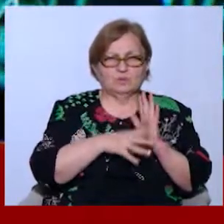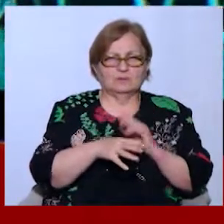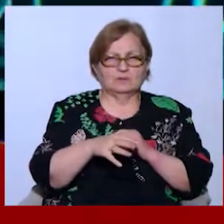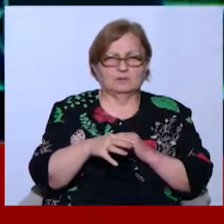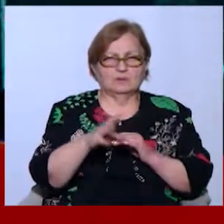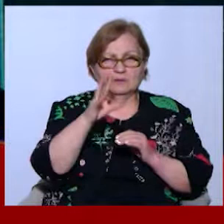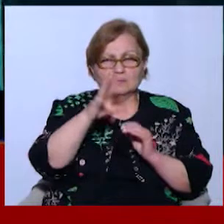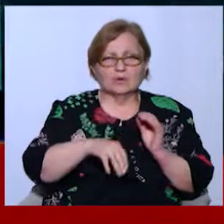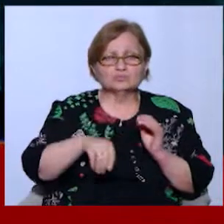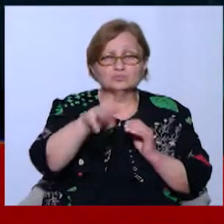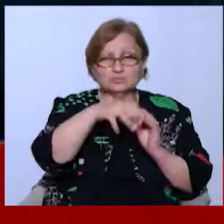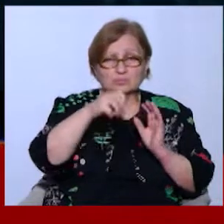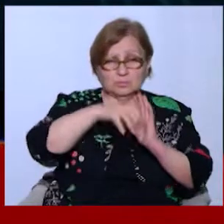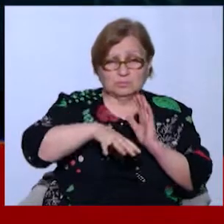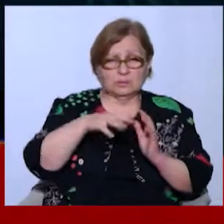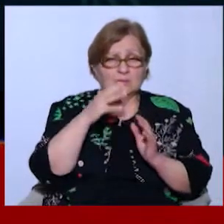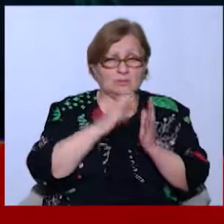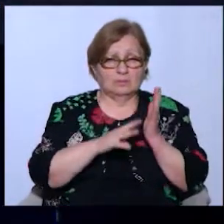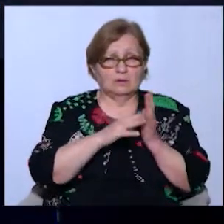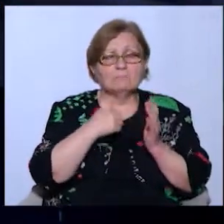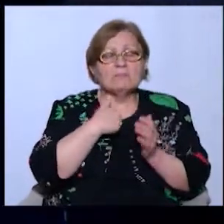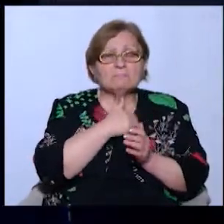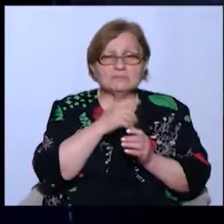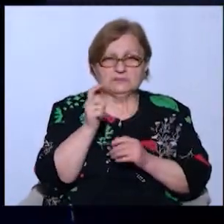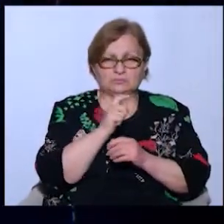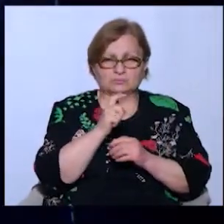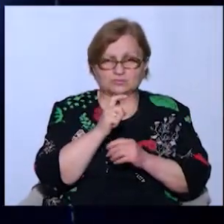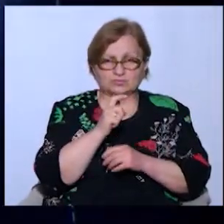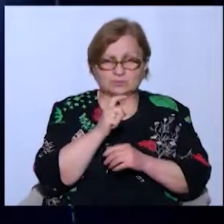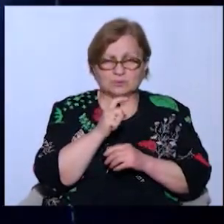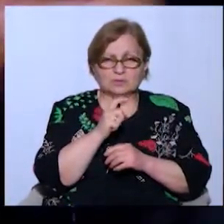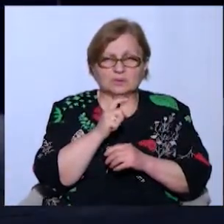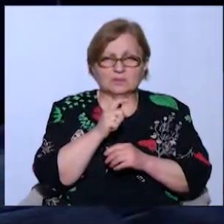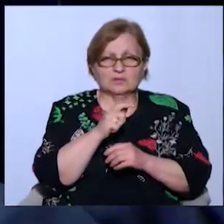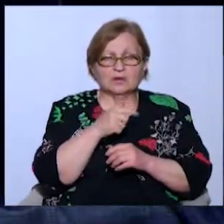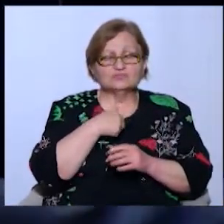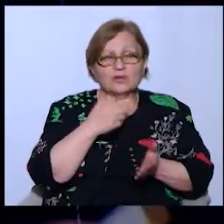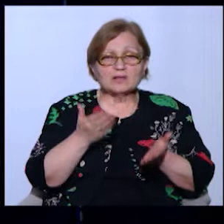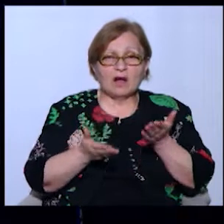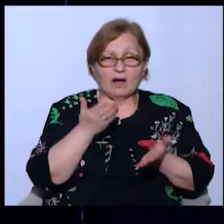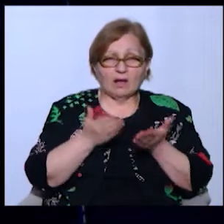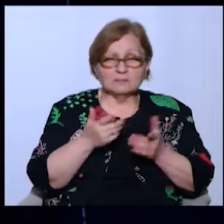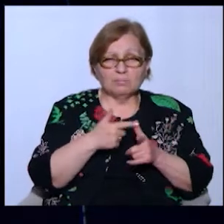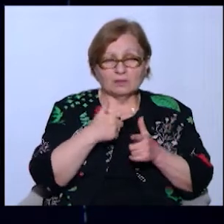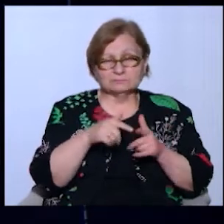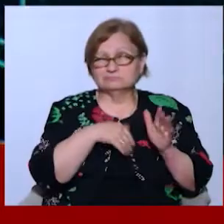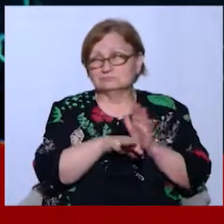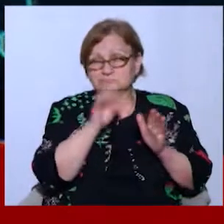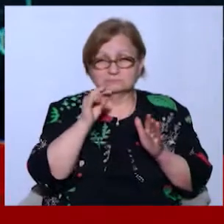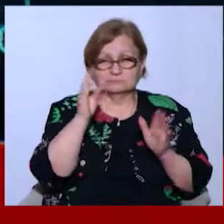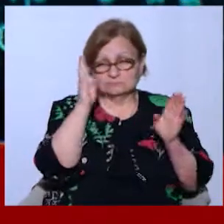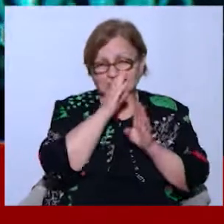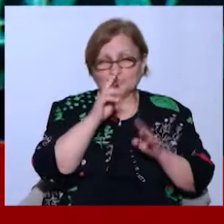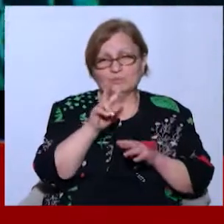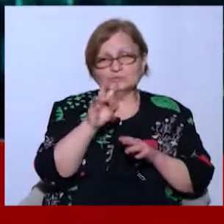მთლიანად 90 კამფეტია, მაგრამ ჩვენ გვინდა ლურჯი და შესაბამისად ჩვენი ალბათობა იმისა, რომ ამოვიღებთ ლურჯ კამფეტს